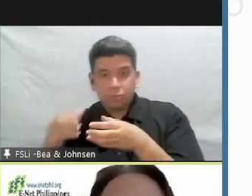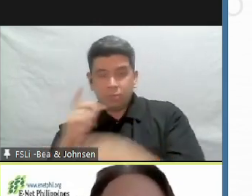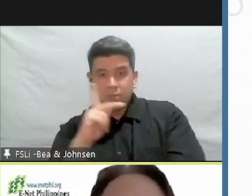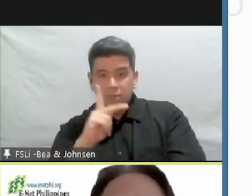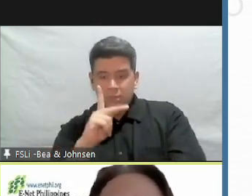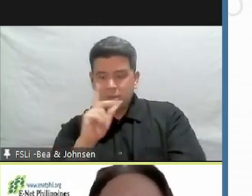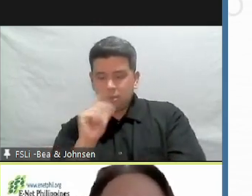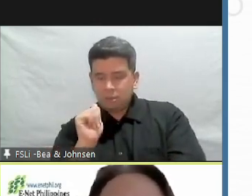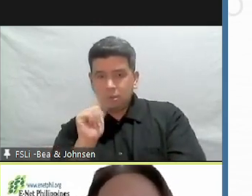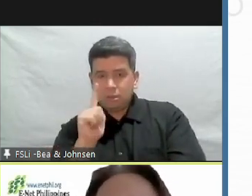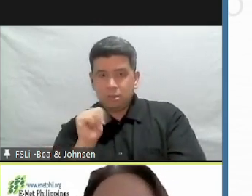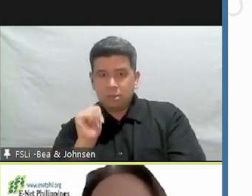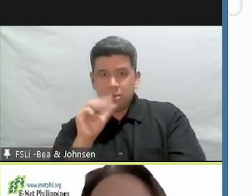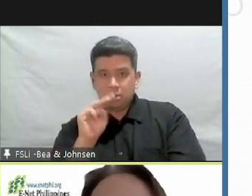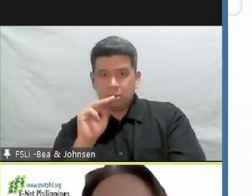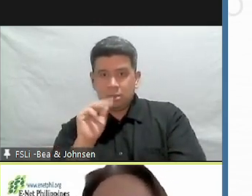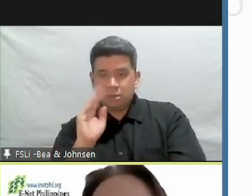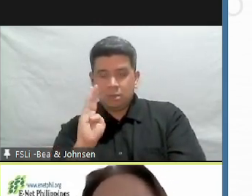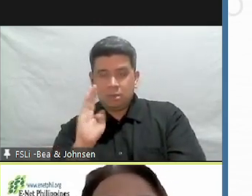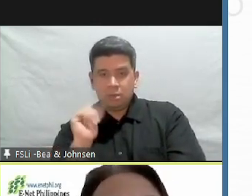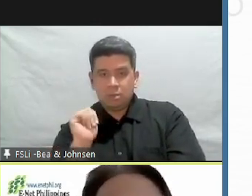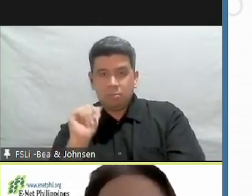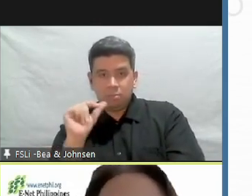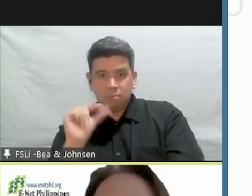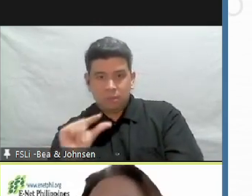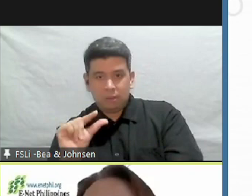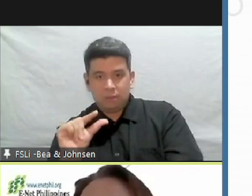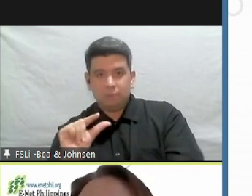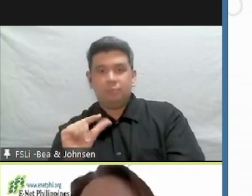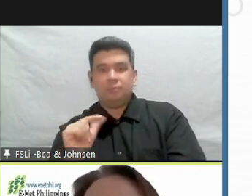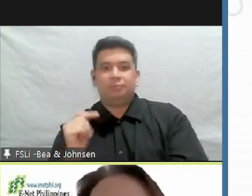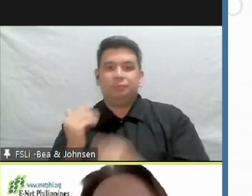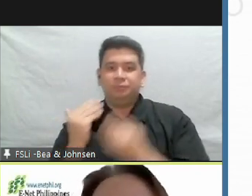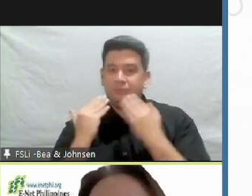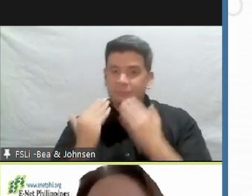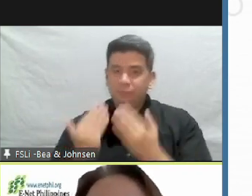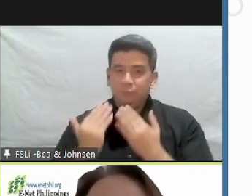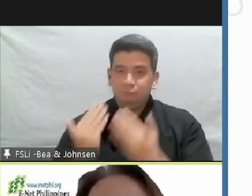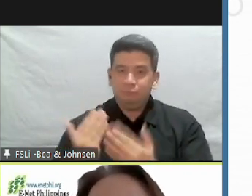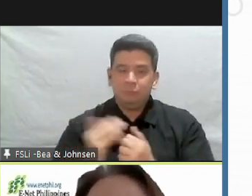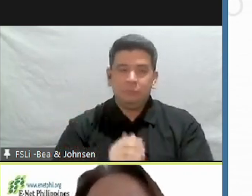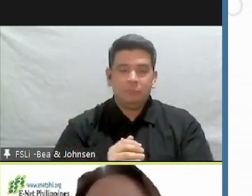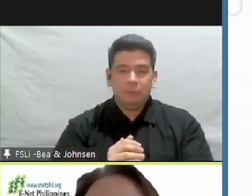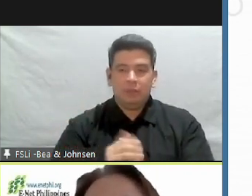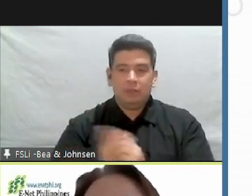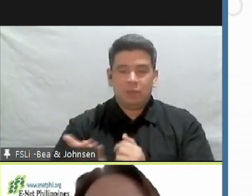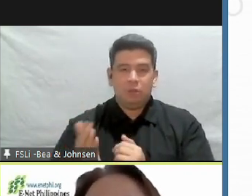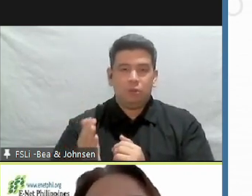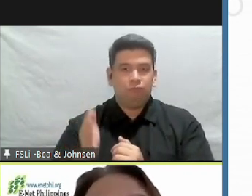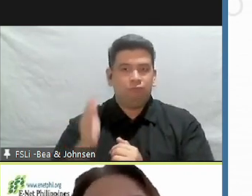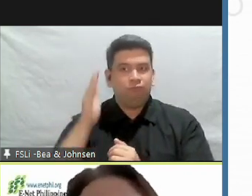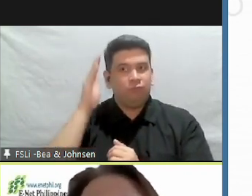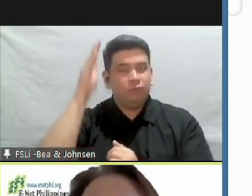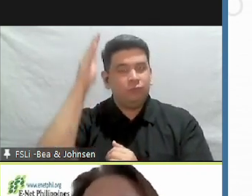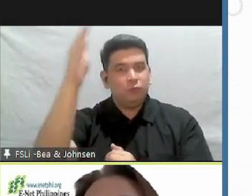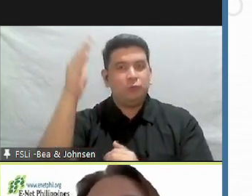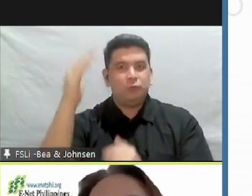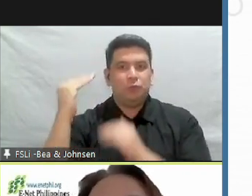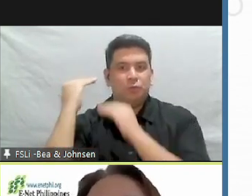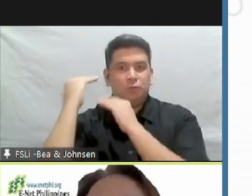na kayo talaga ang pag-asa ng ating bayan, dahil sa mga